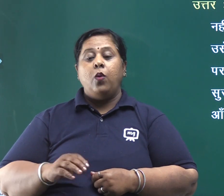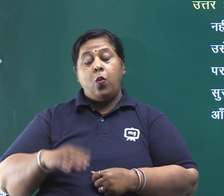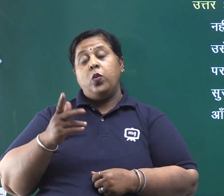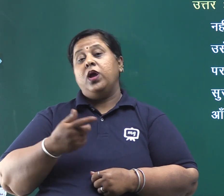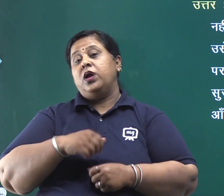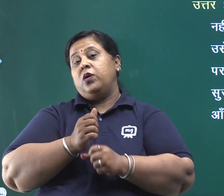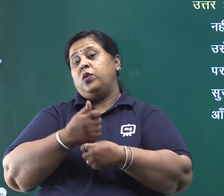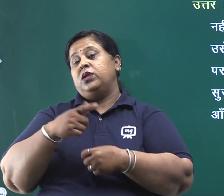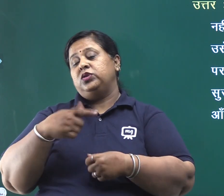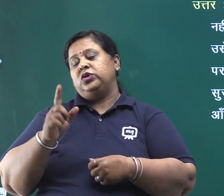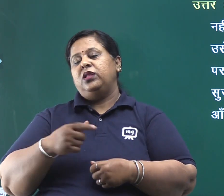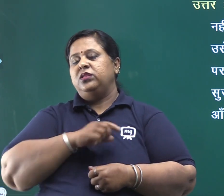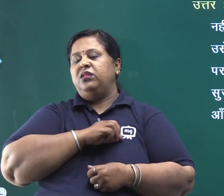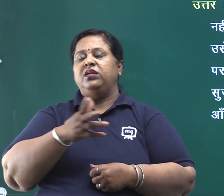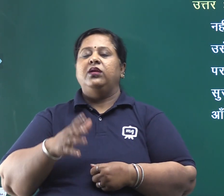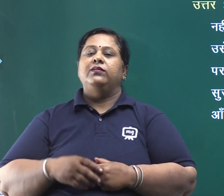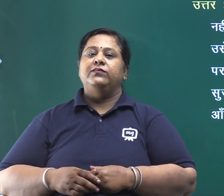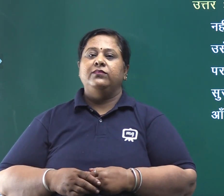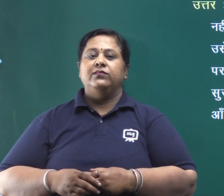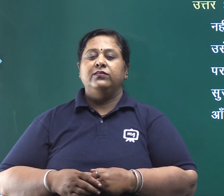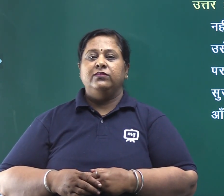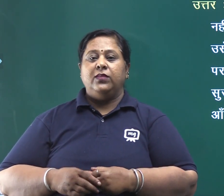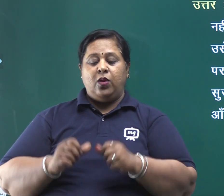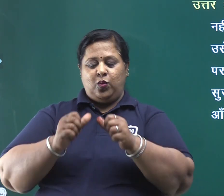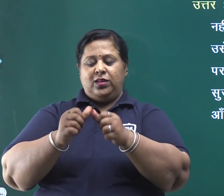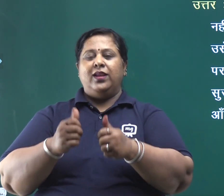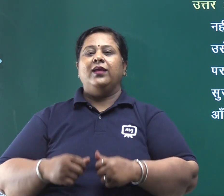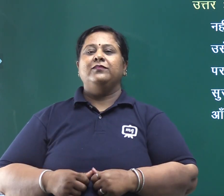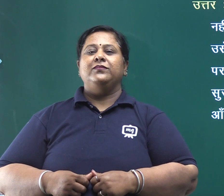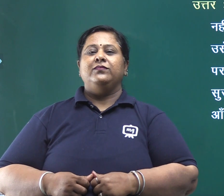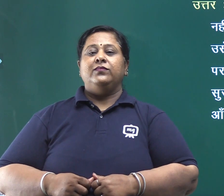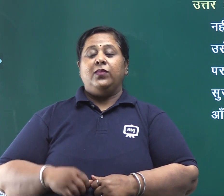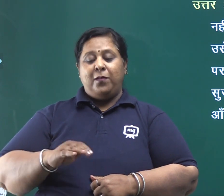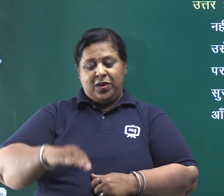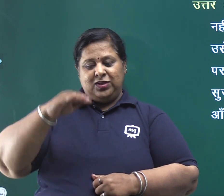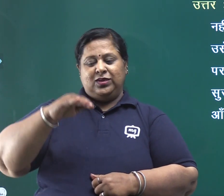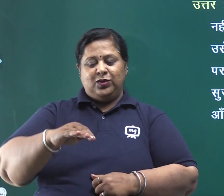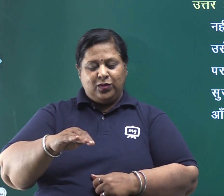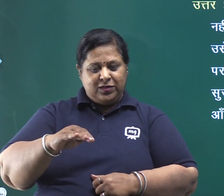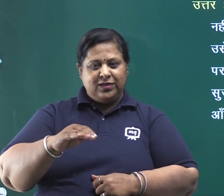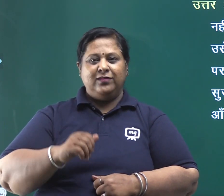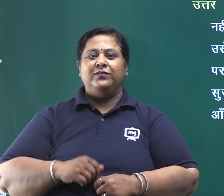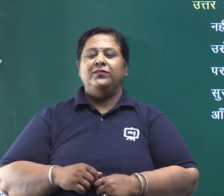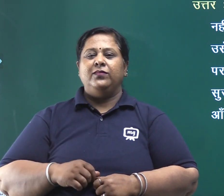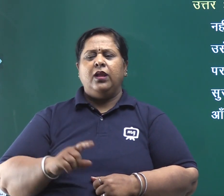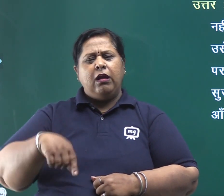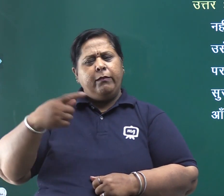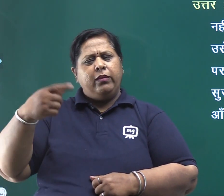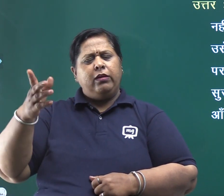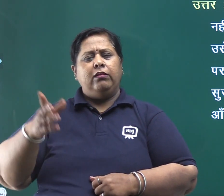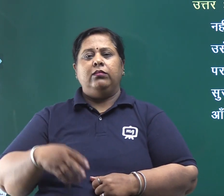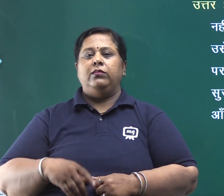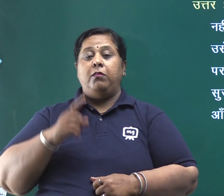होना चाहती है? उत्तर है बच्ची कभी